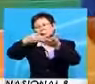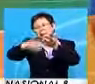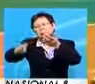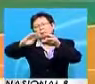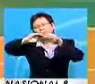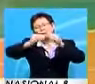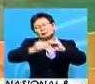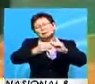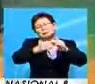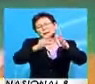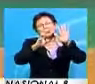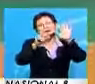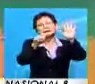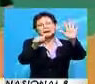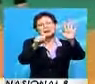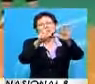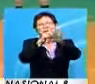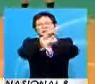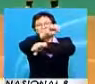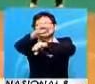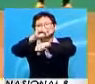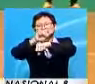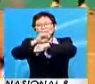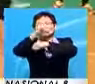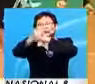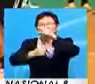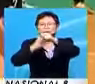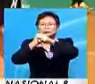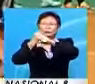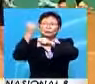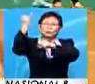menduduki tempat ke-6 di Singapura tahun lalu.